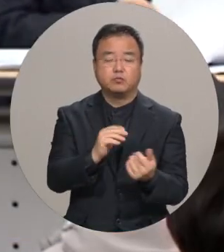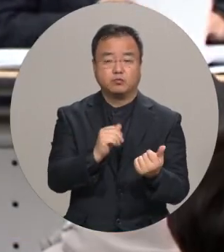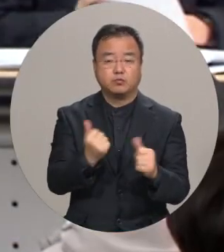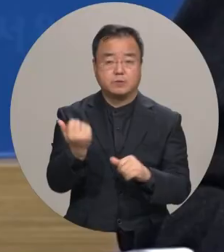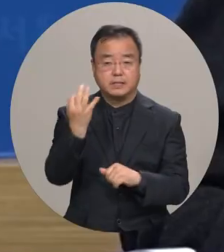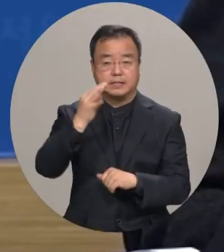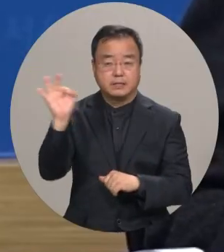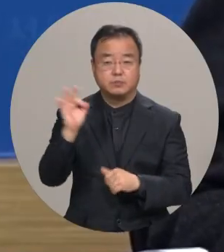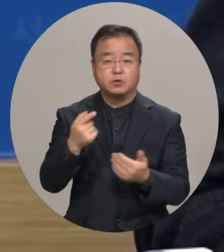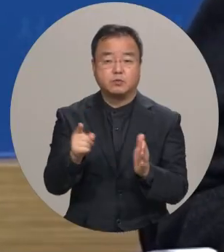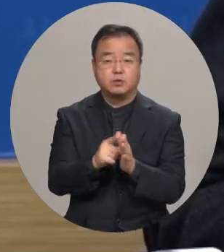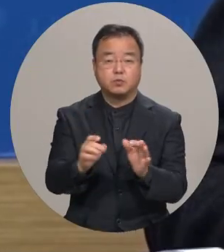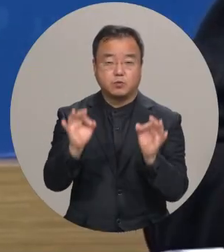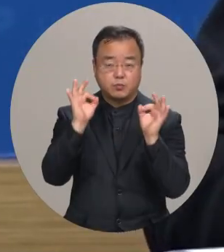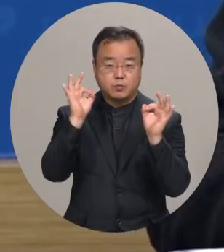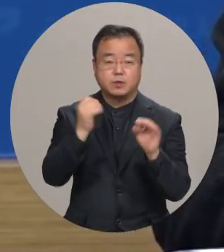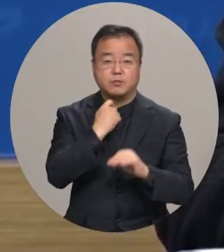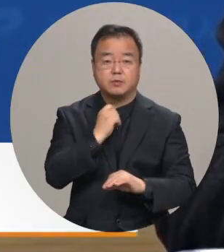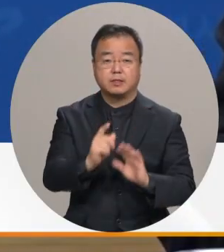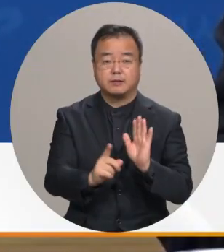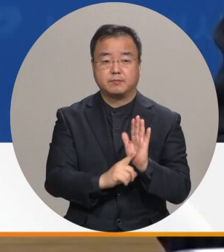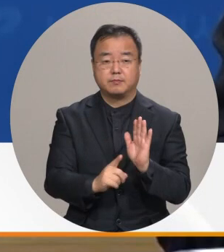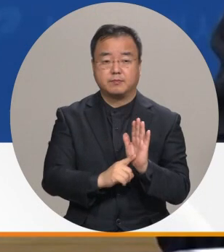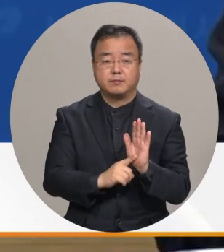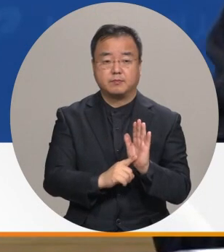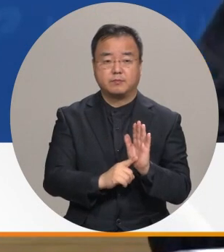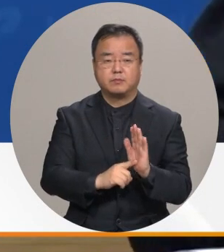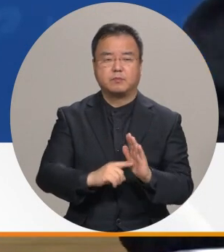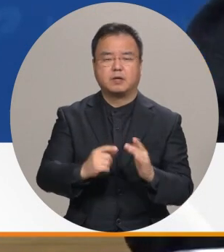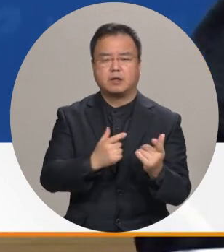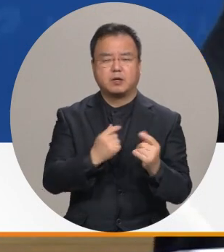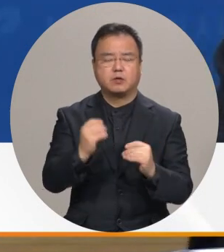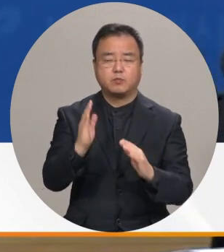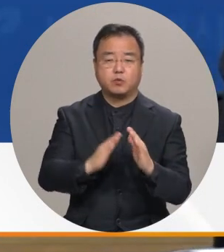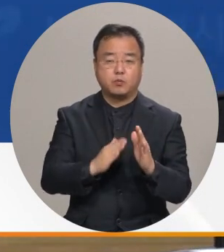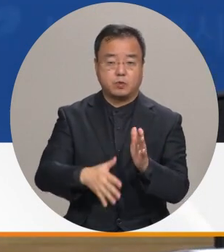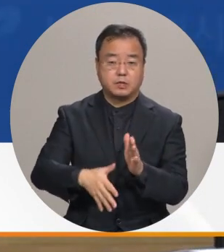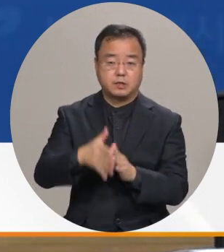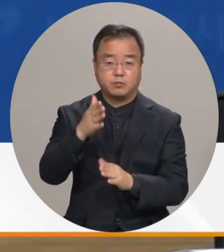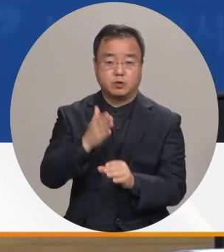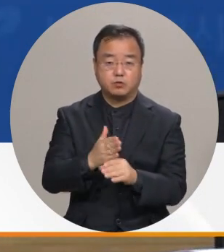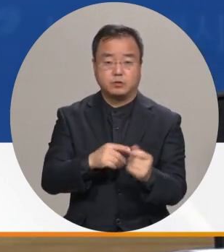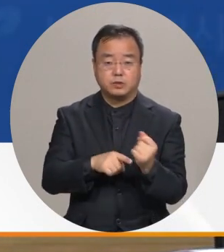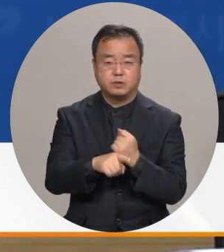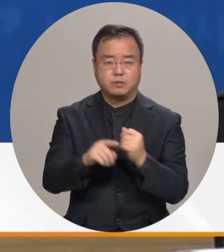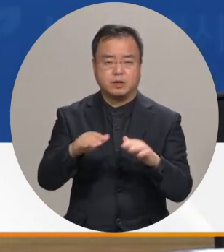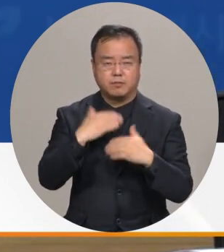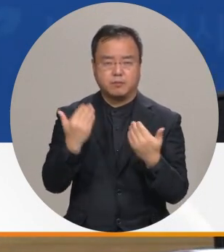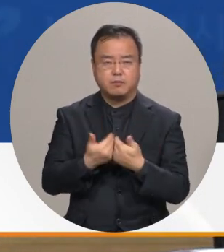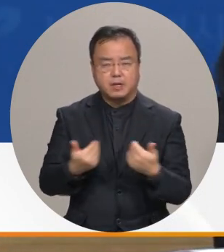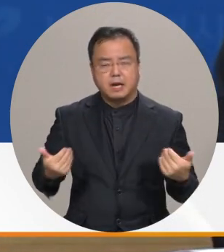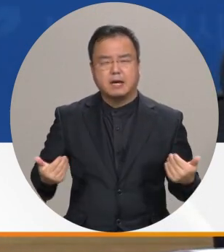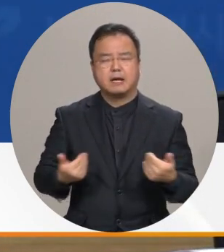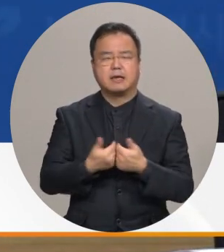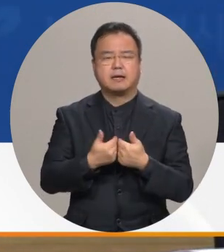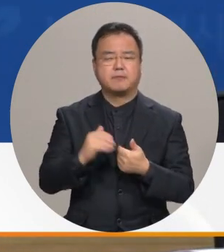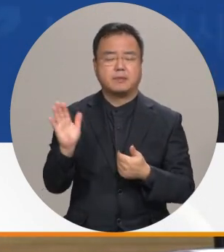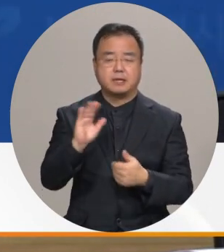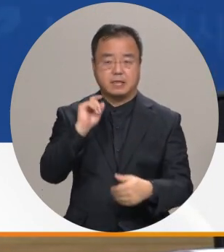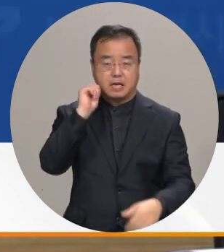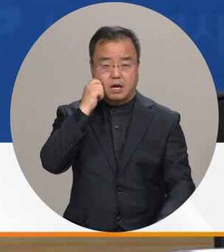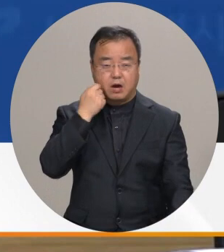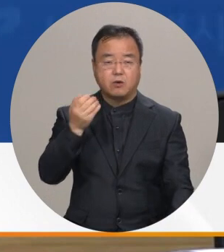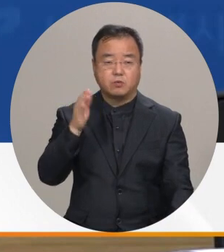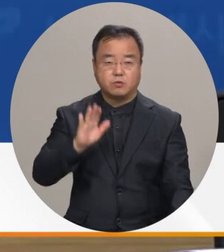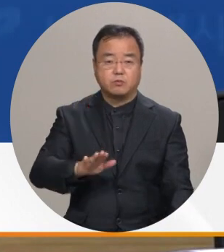내비쳤습니다. 같은 공공기관이기 때문에 막 전면적으로 막 대결하고 그러기가 좀 어려운데 어쨌든